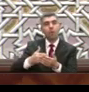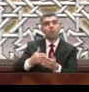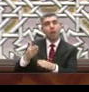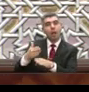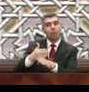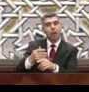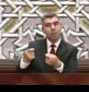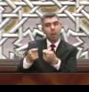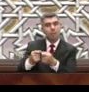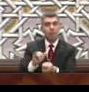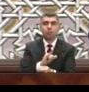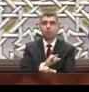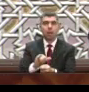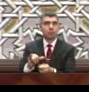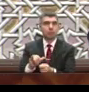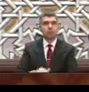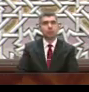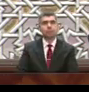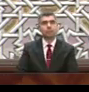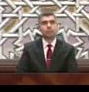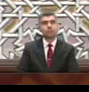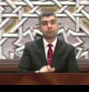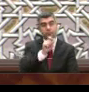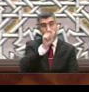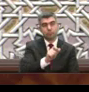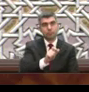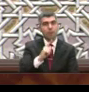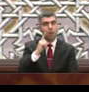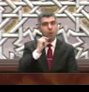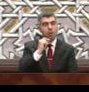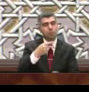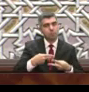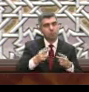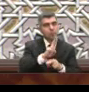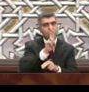السابقة. فليتفضل أحد النواب. مشكورا.